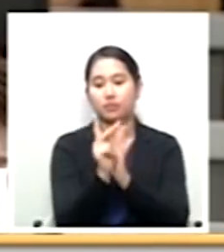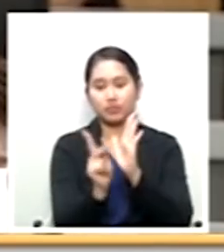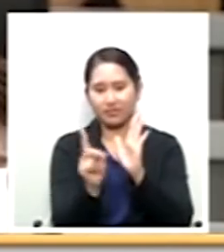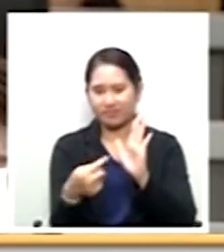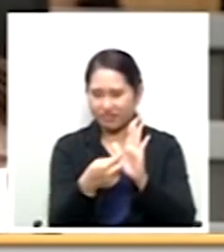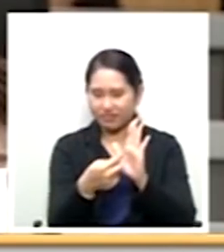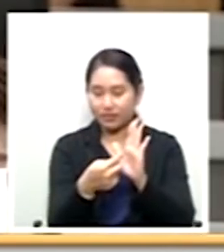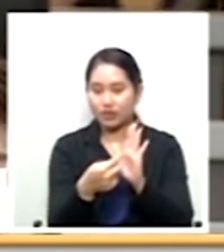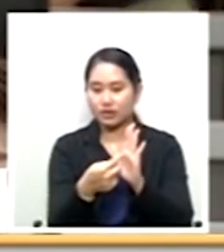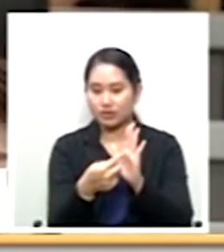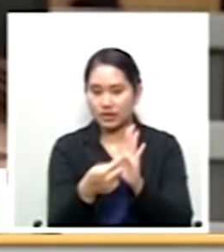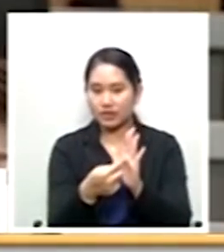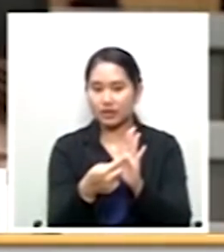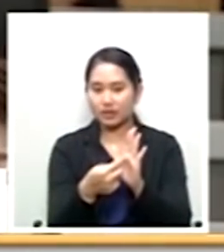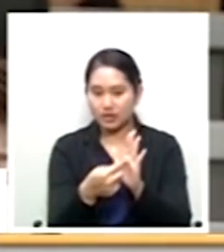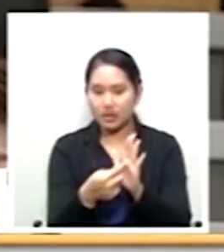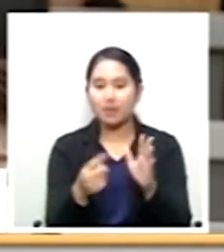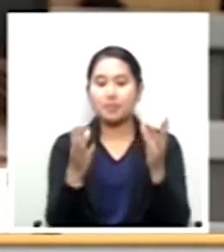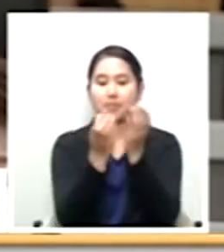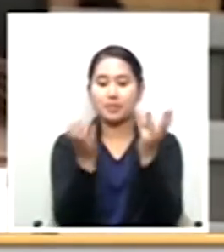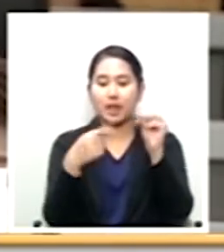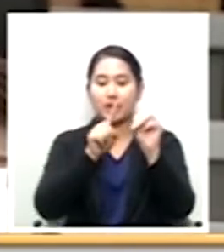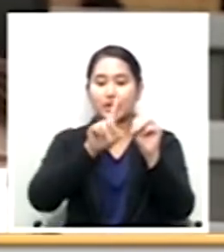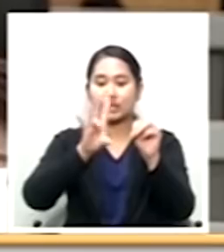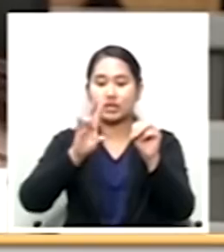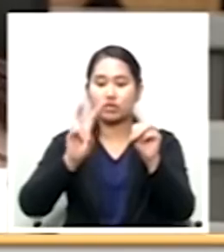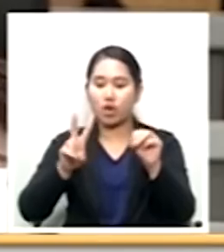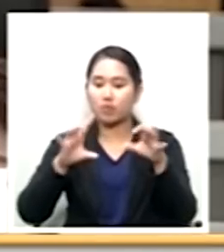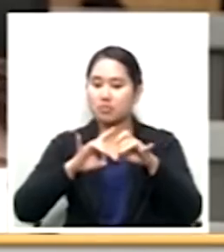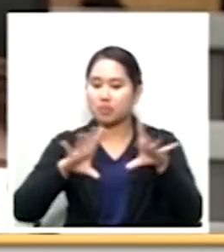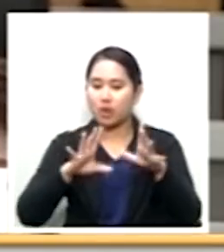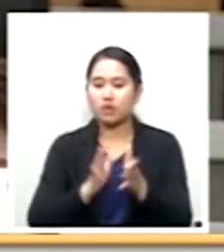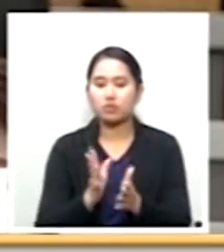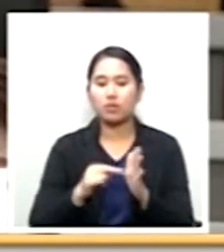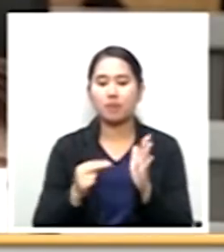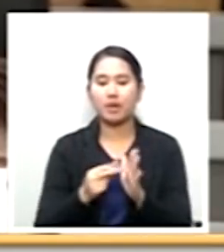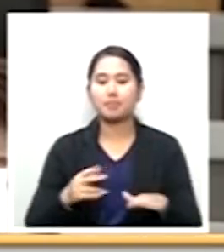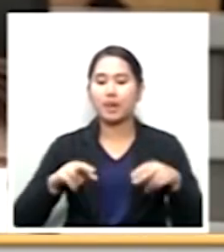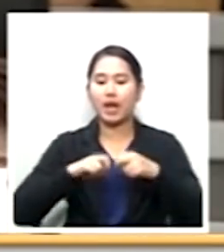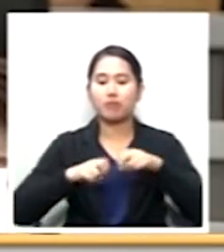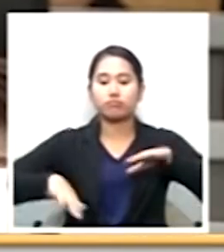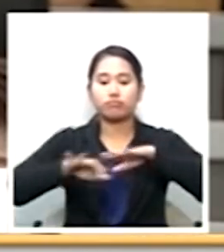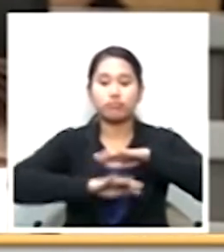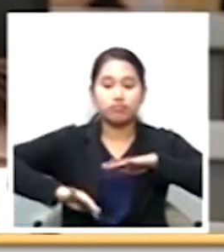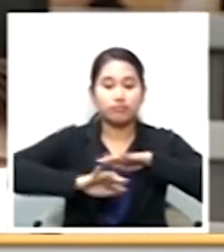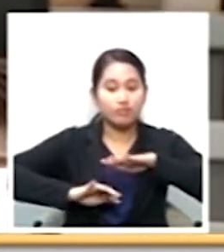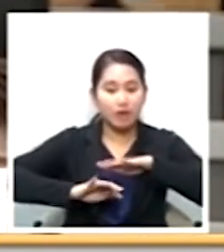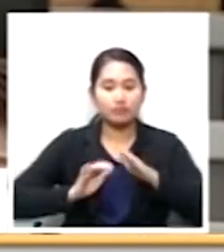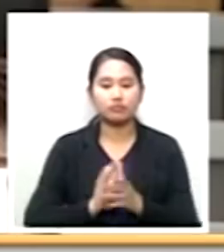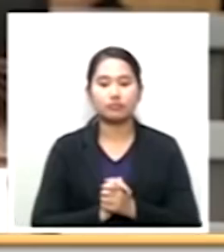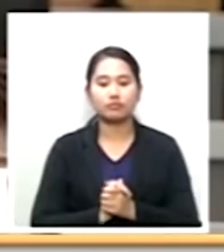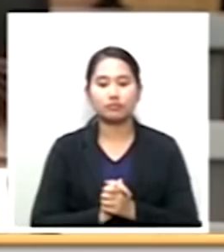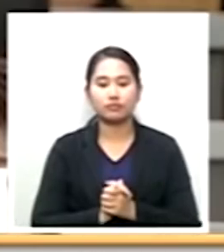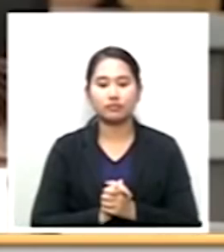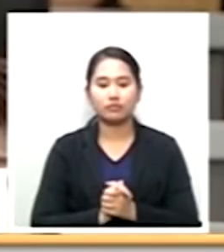ไม่เป็นไปตามเงื่อนไขที่รัฐธรรมนูญกำหนดไว้ในมาตรา172ทั้งหมดนี้ครับมันเป็นปัญหาพื้นฐานที่สำคัญครับว่า